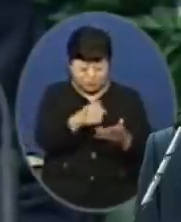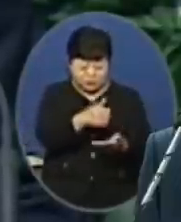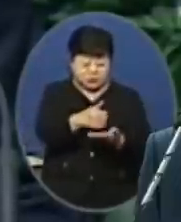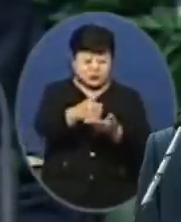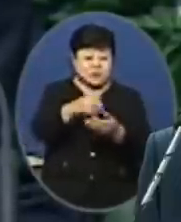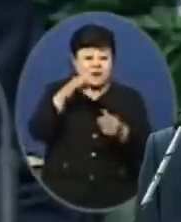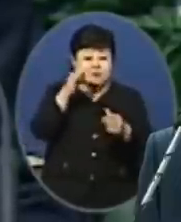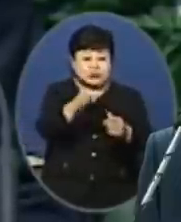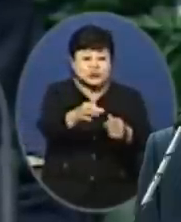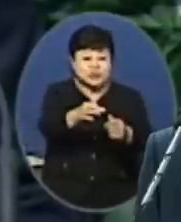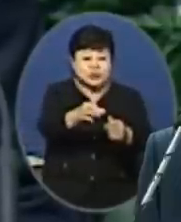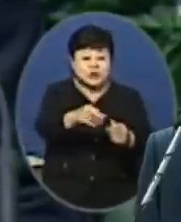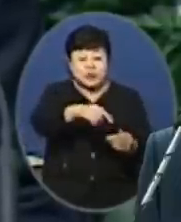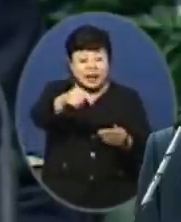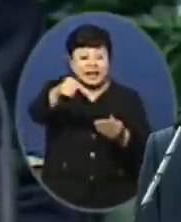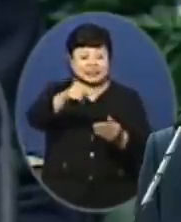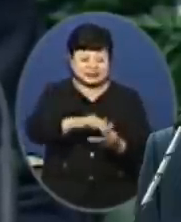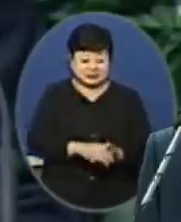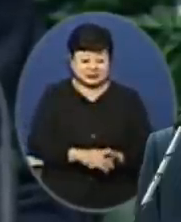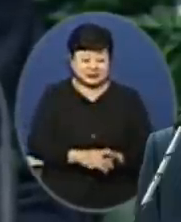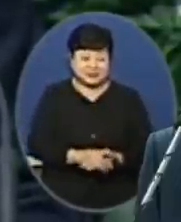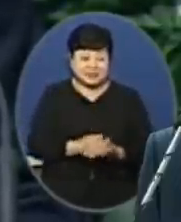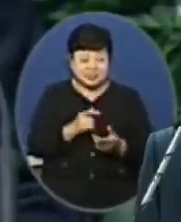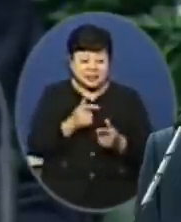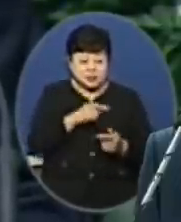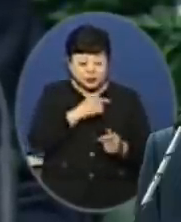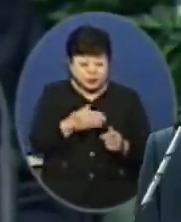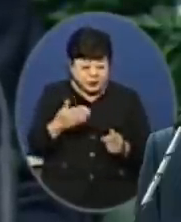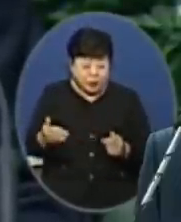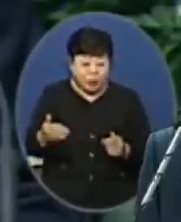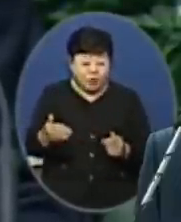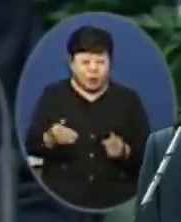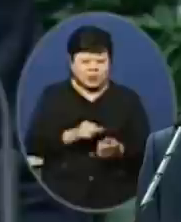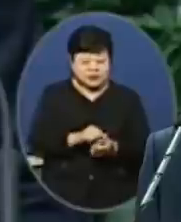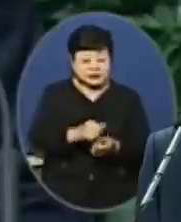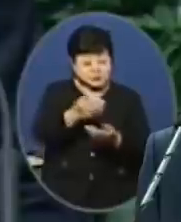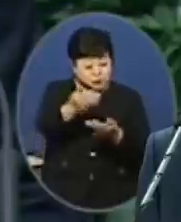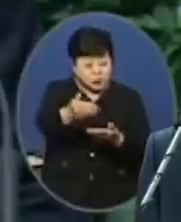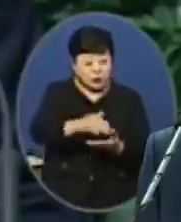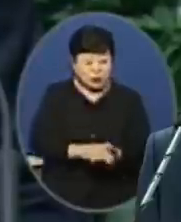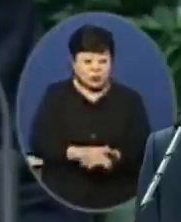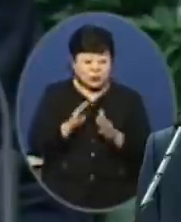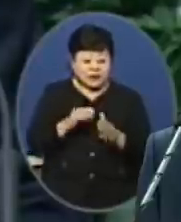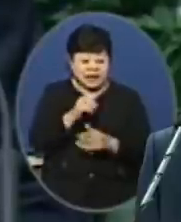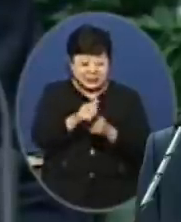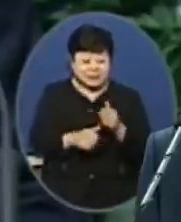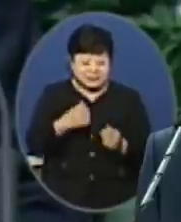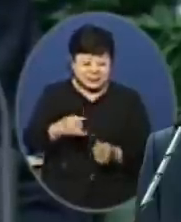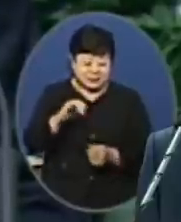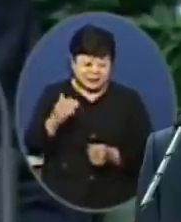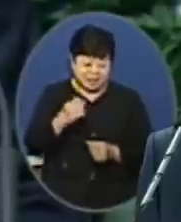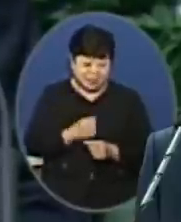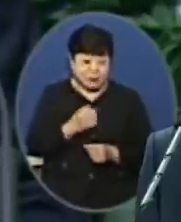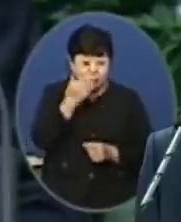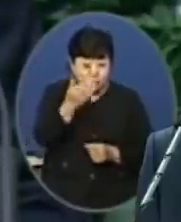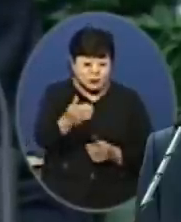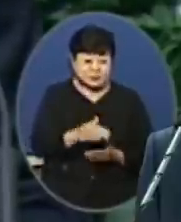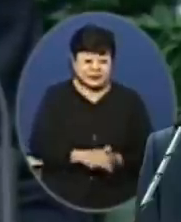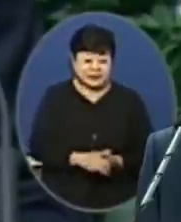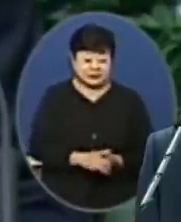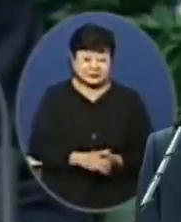주님이 부르셔서 택하시고 예수의 보혈로 씻음을 받고 오늘날 하나님의 자녀가 되게 만들어주신